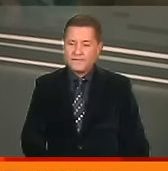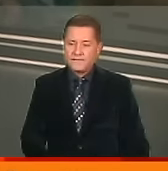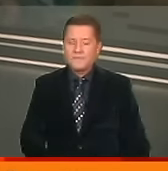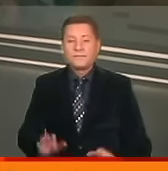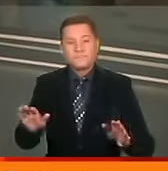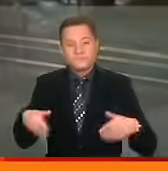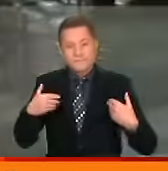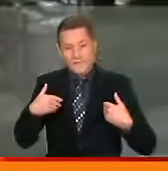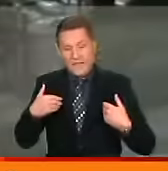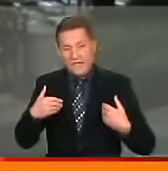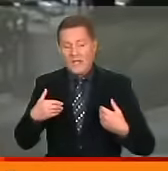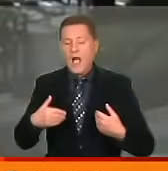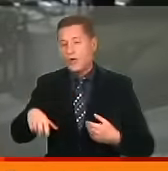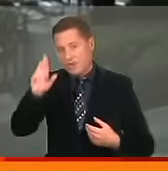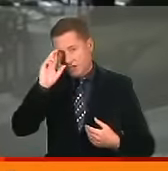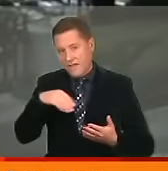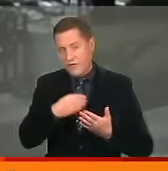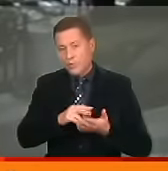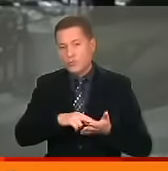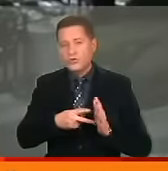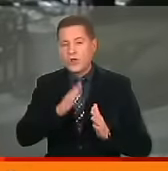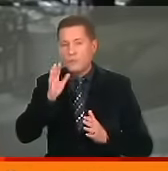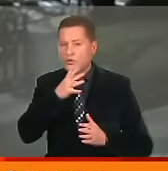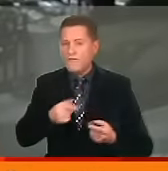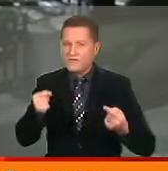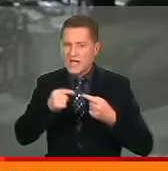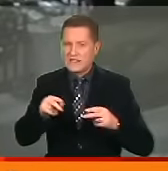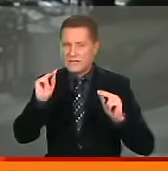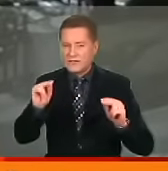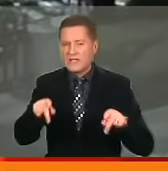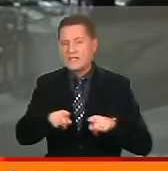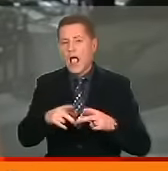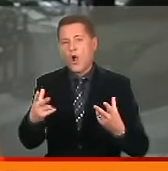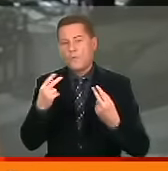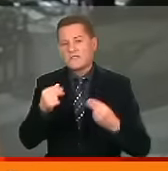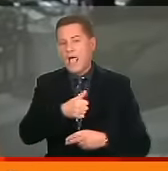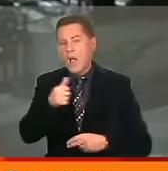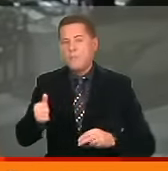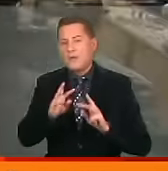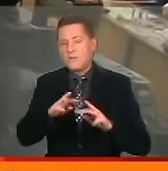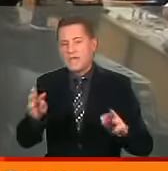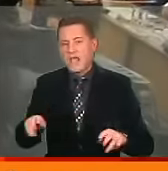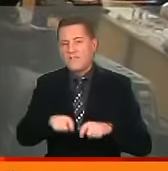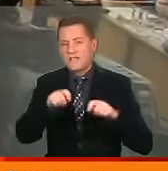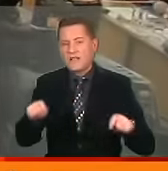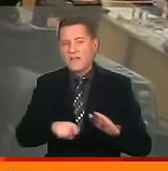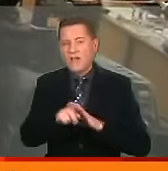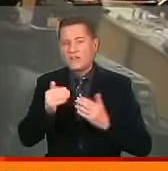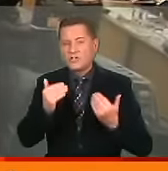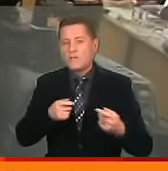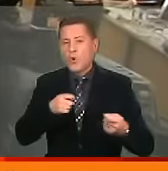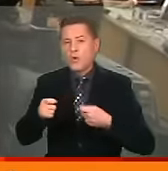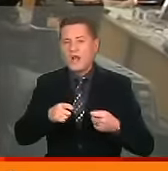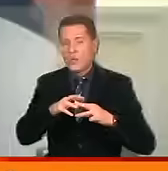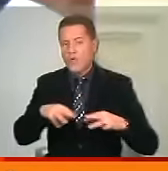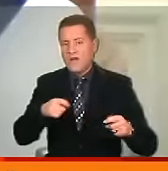Вітаю, Юлія. Державний бюджет буде вчасним і чесним. Принаймні, так обіцяє прем'єр. Відкриваючи сьогоднішнє урядове засідання,